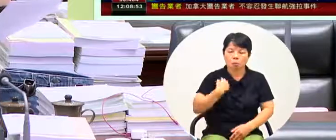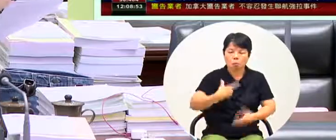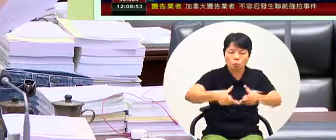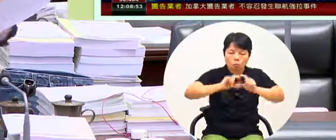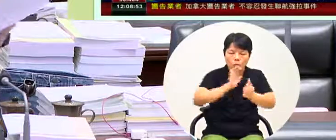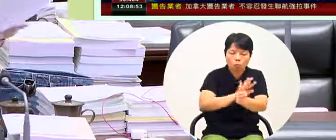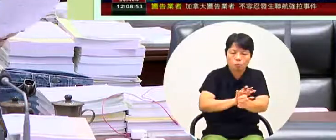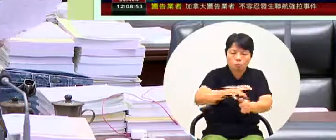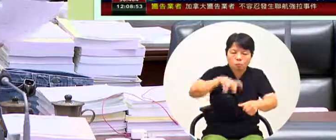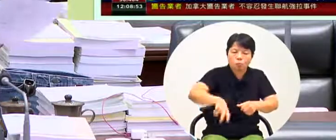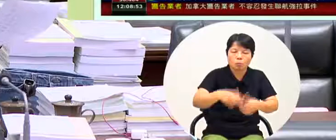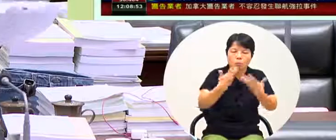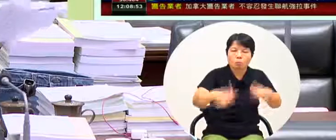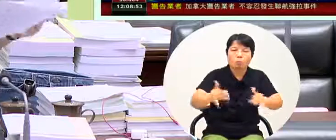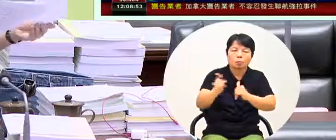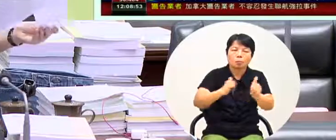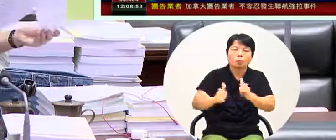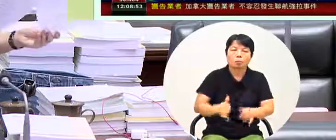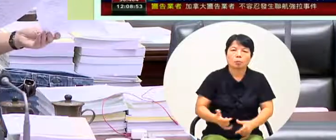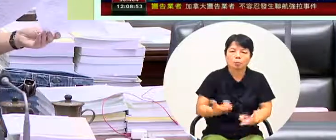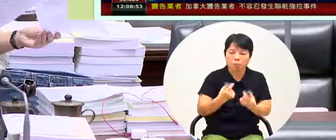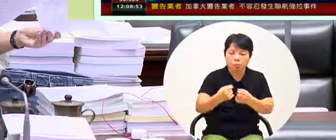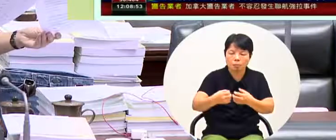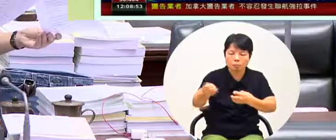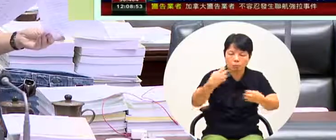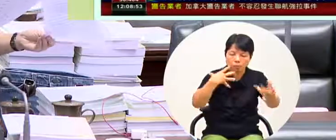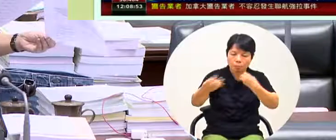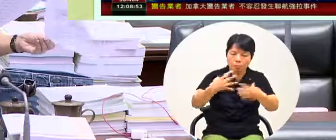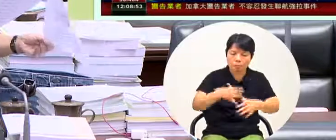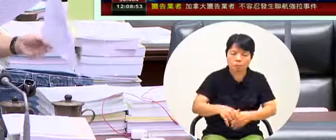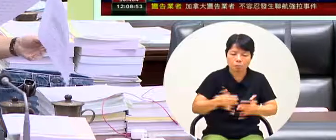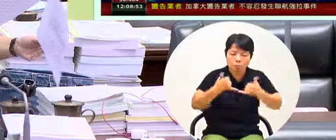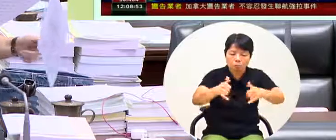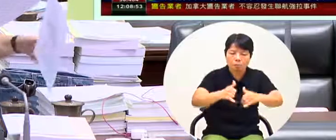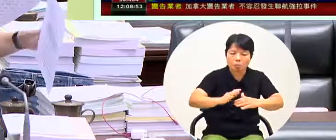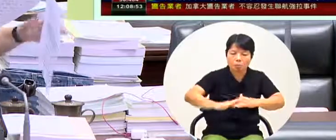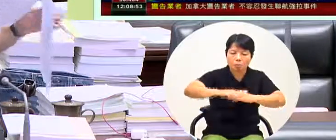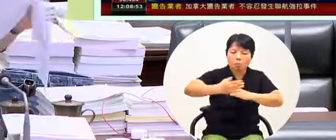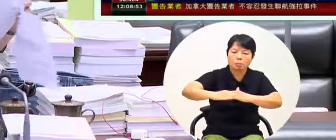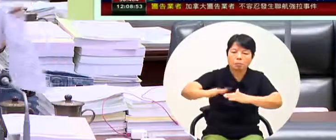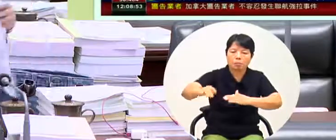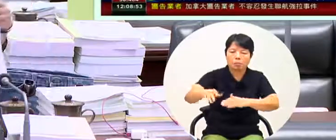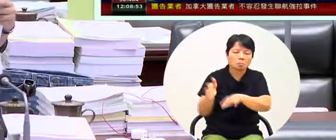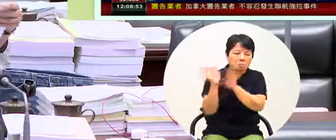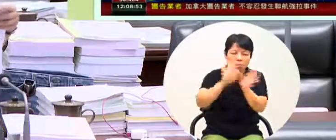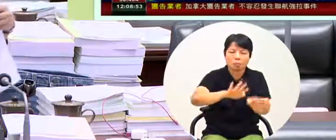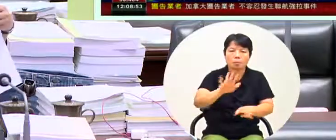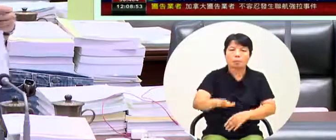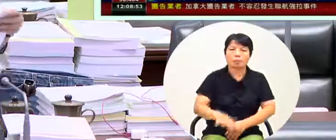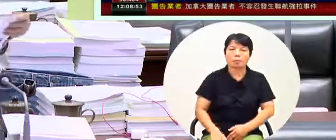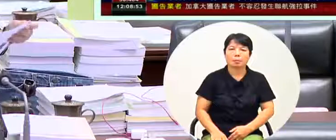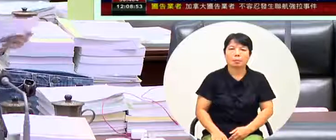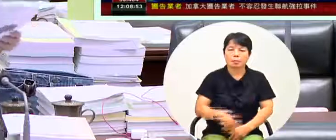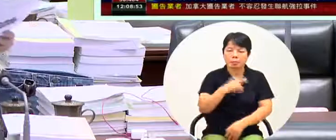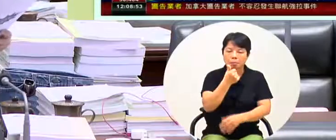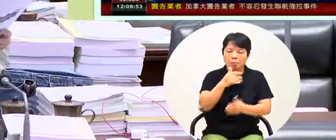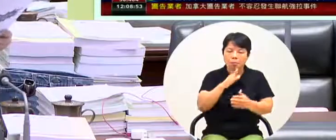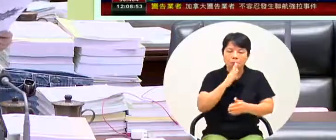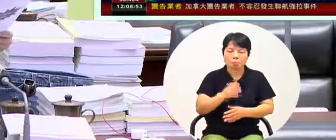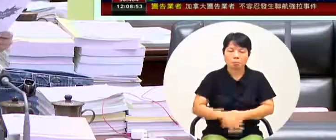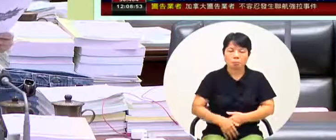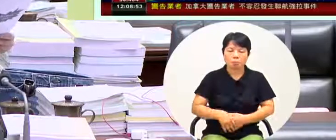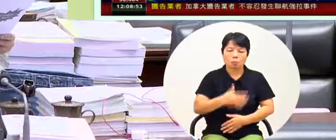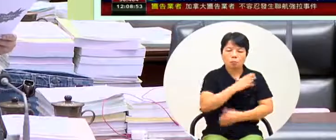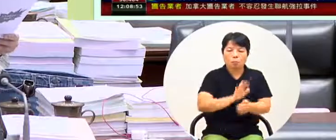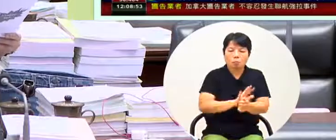然在反映这个路不平的现象哈。那尤其是我们选区啊，我的选区是三民区哈。那三